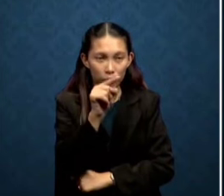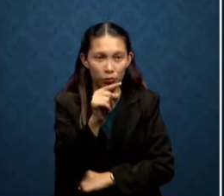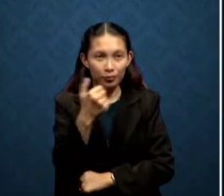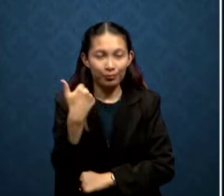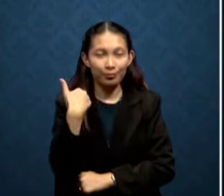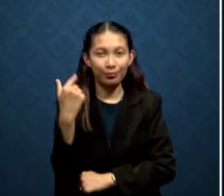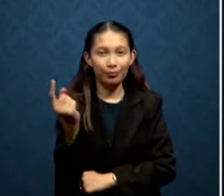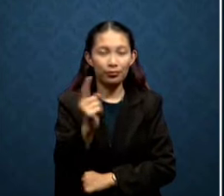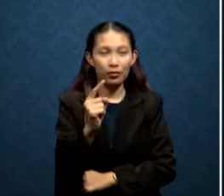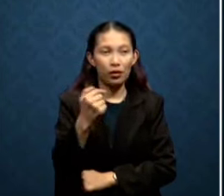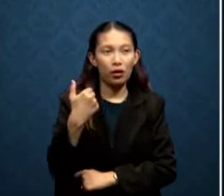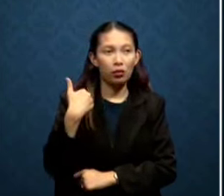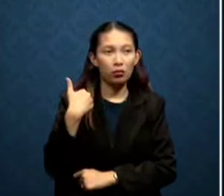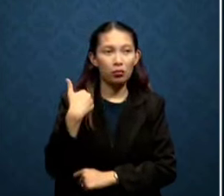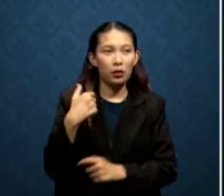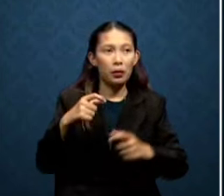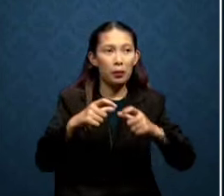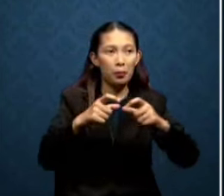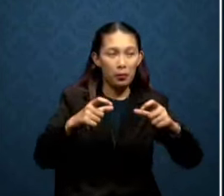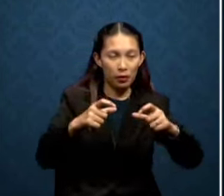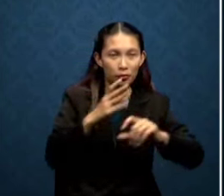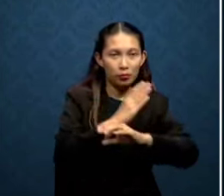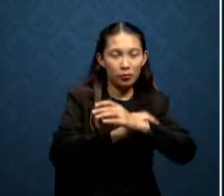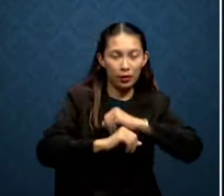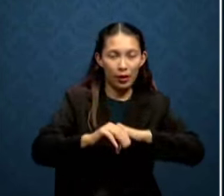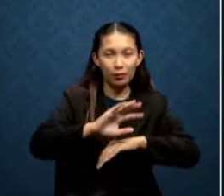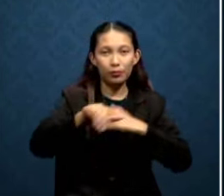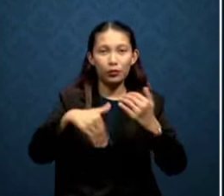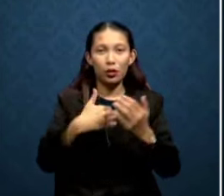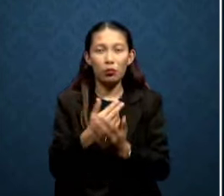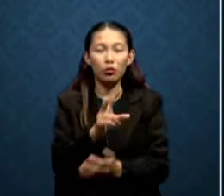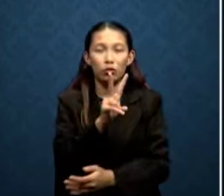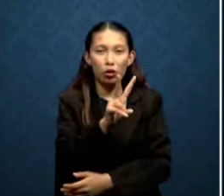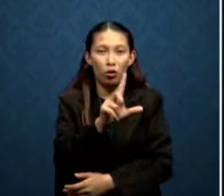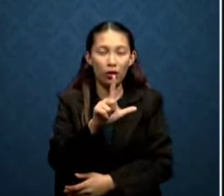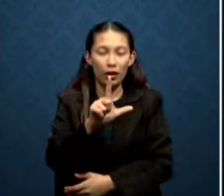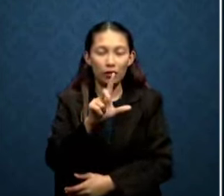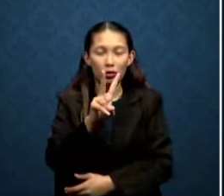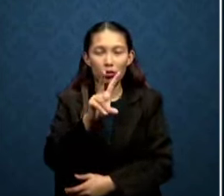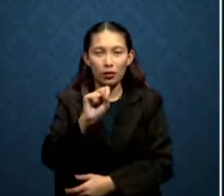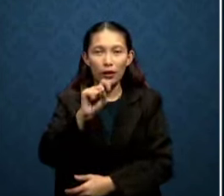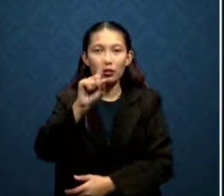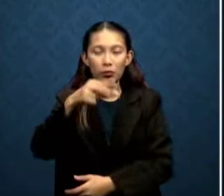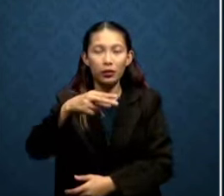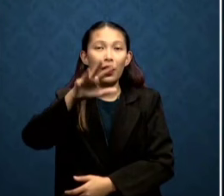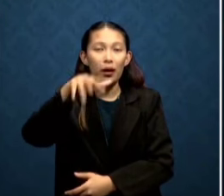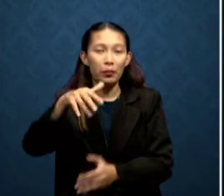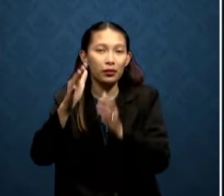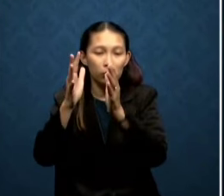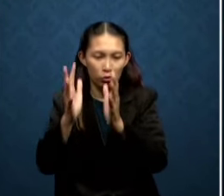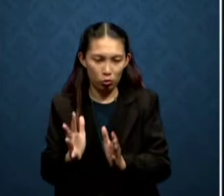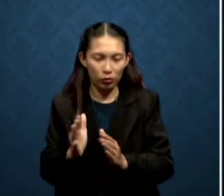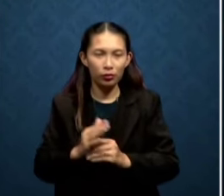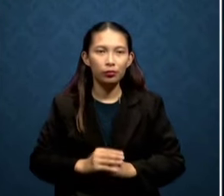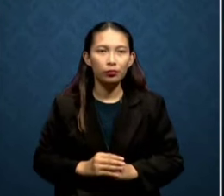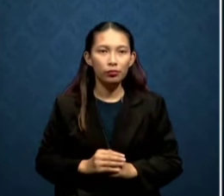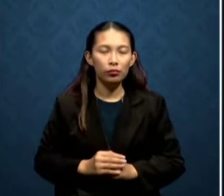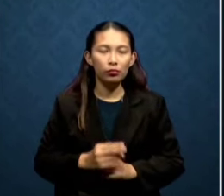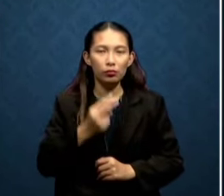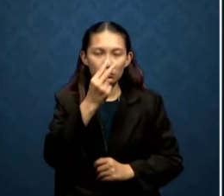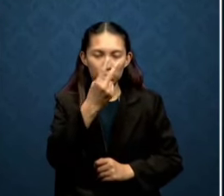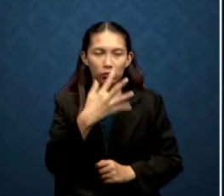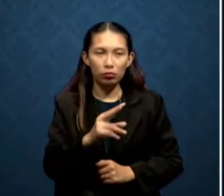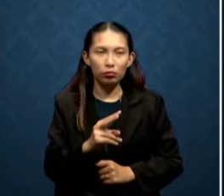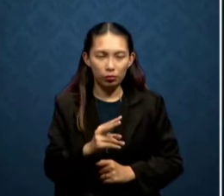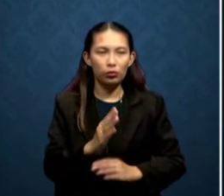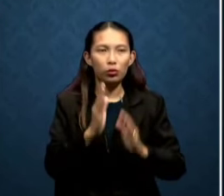4190คนแต่ผู้มีบัตรประจำตัวคนพิการมีเพียงจำนวน 2,215 79คนทำให้คนพิการจำนวนมากไม่สามารถ